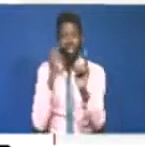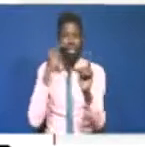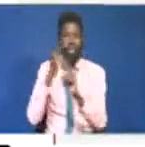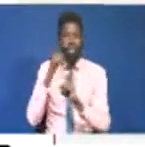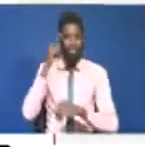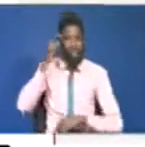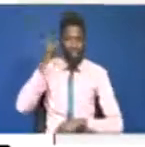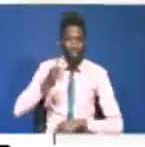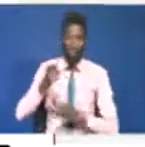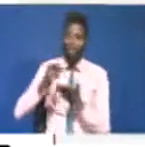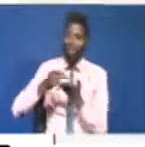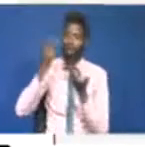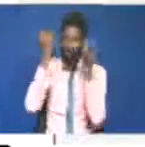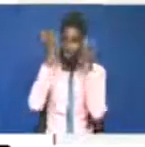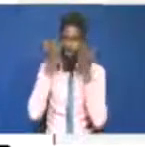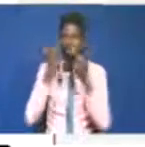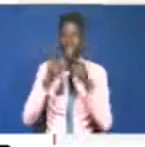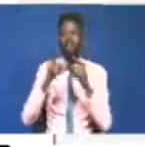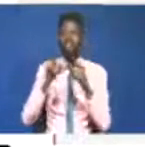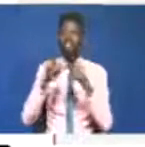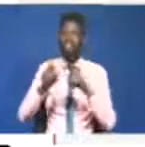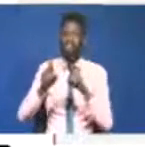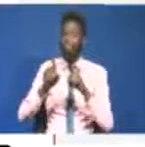ambao hawajasajiliwa, hawajasailiwa,